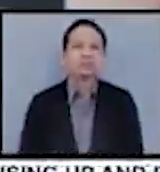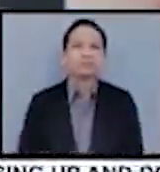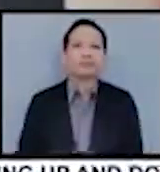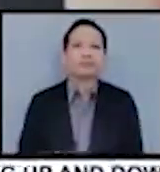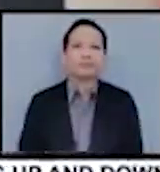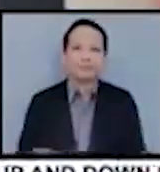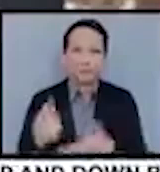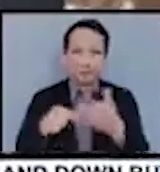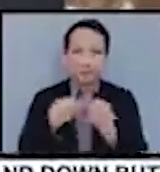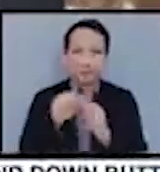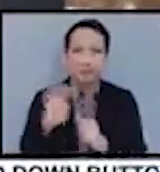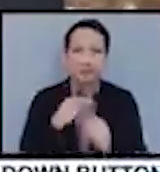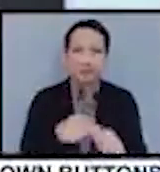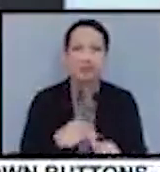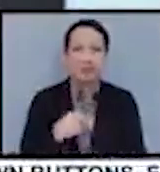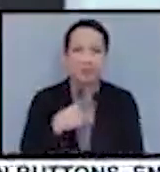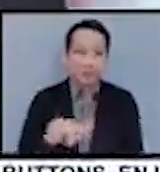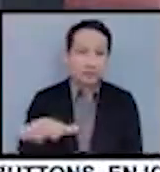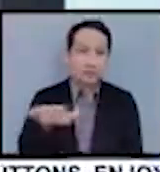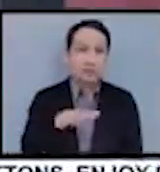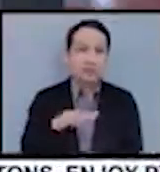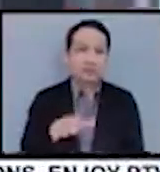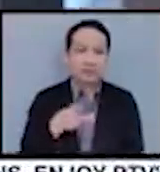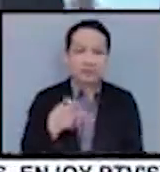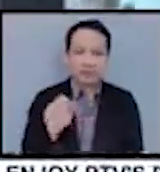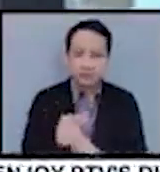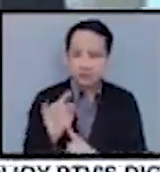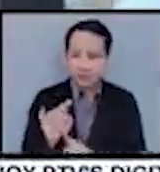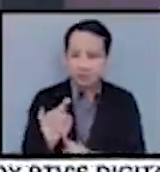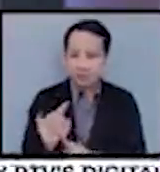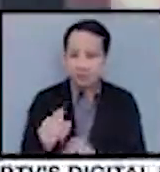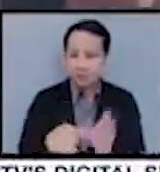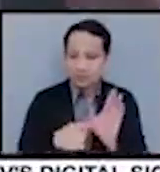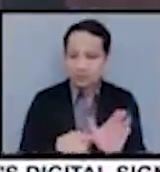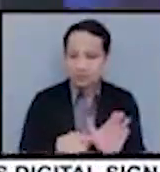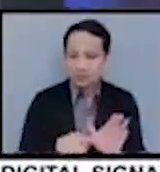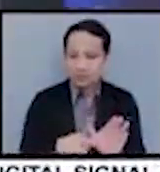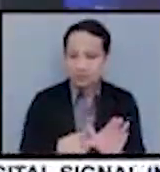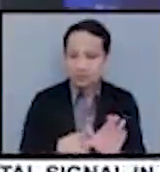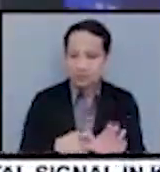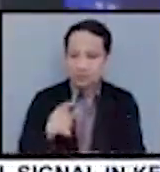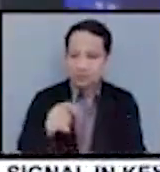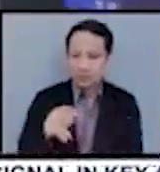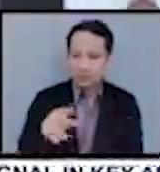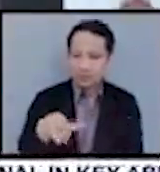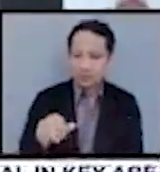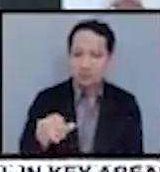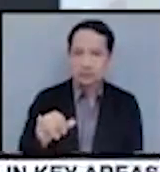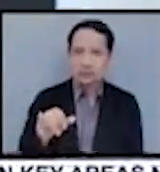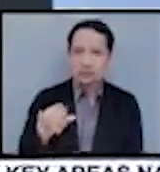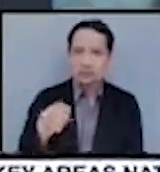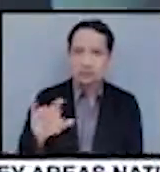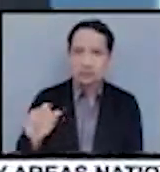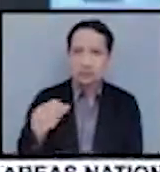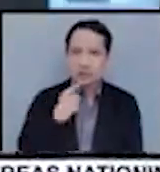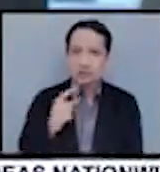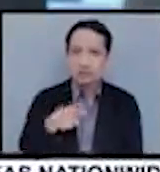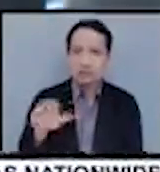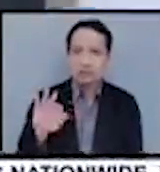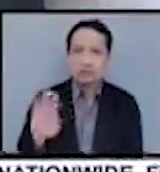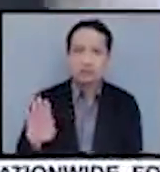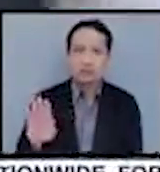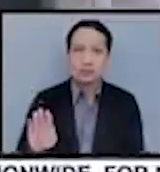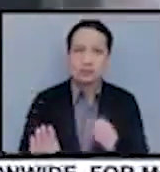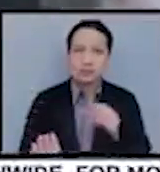my accounts in all social media platforms. Tanya Percil Official in Facebook,